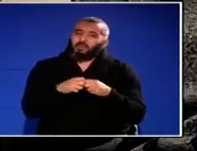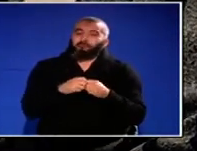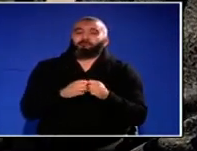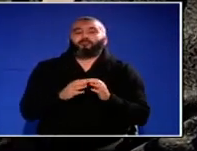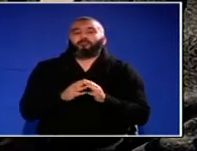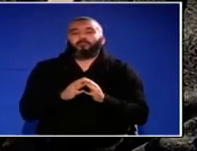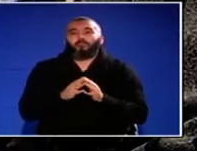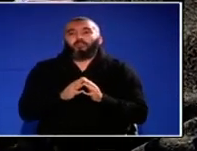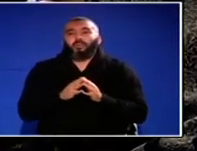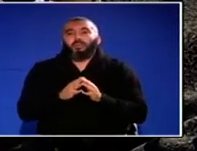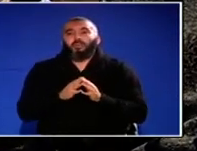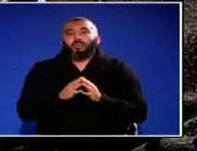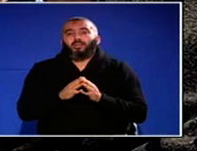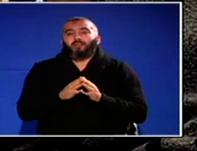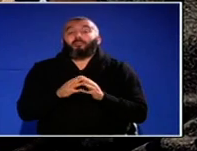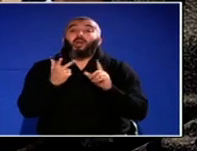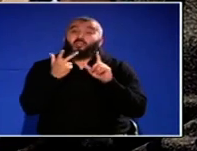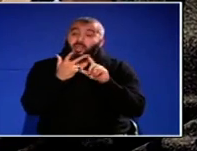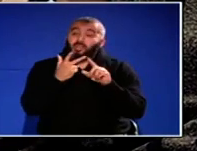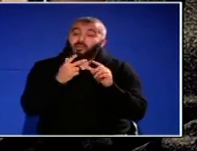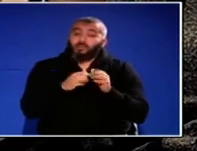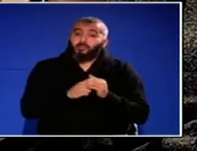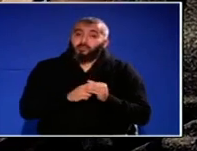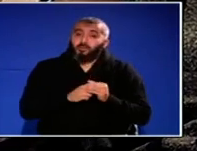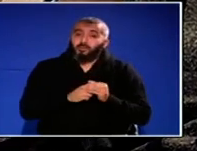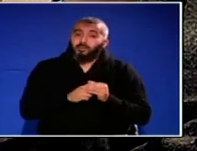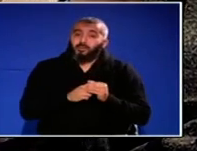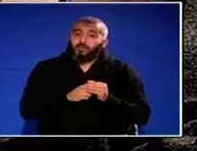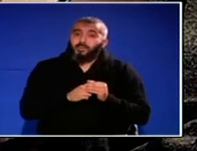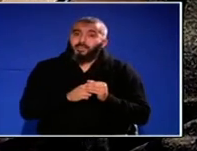وبين الحسنه. صحيح. الحاجه الاخرى الان تحدث عليها وهي